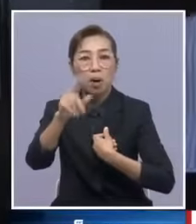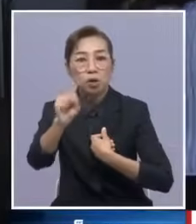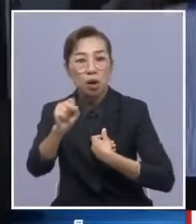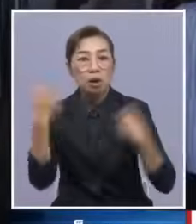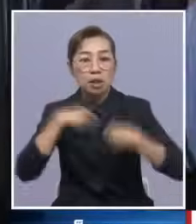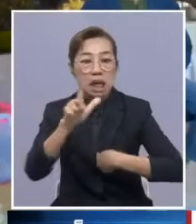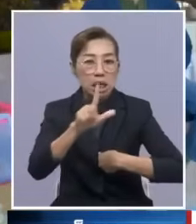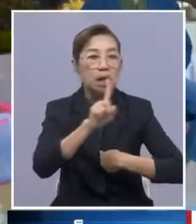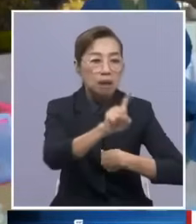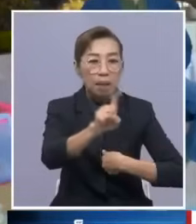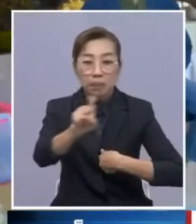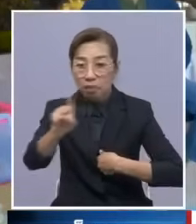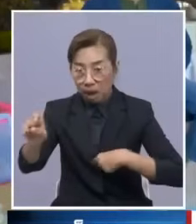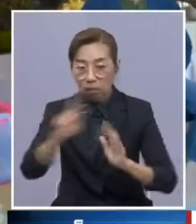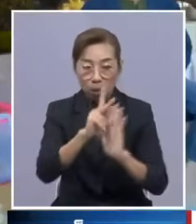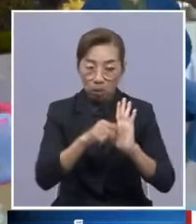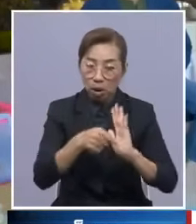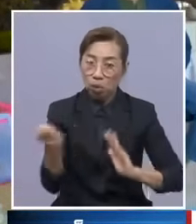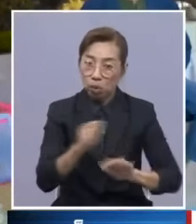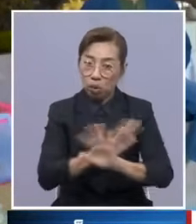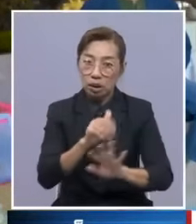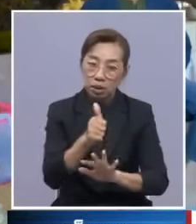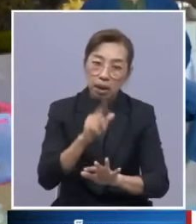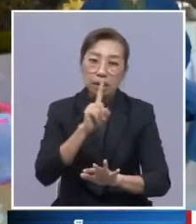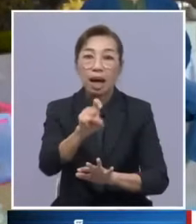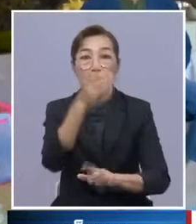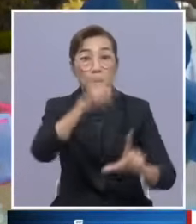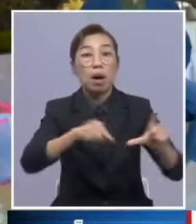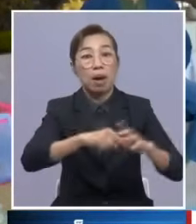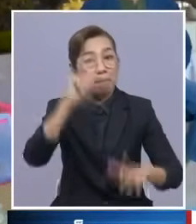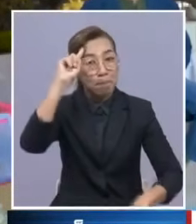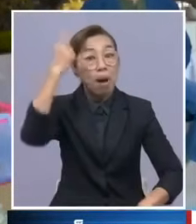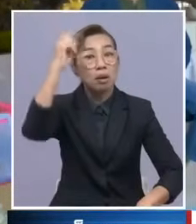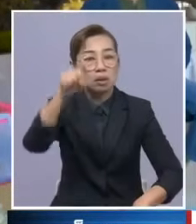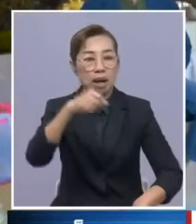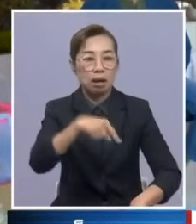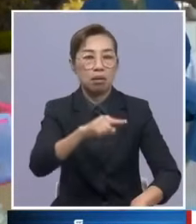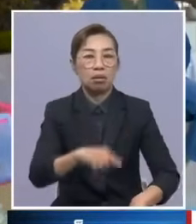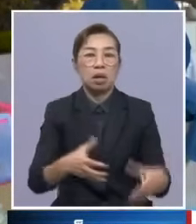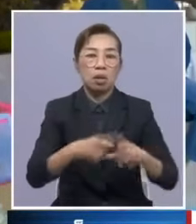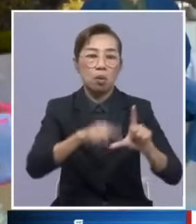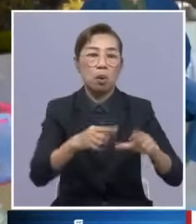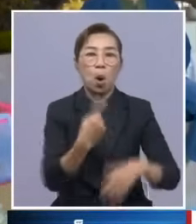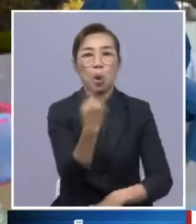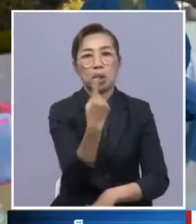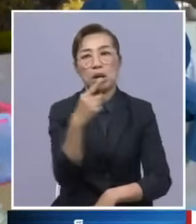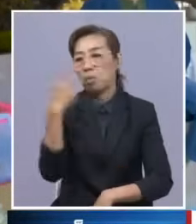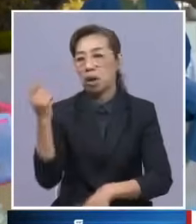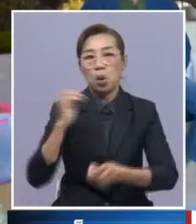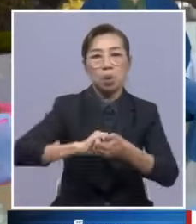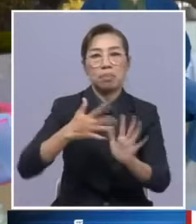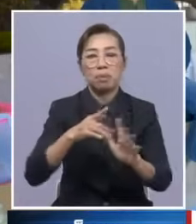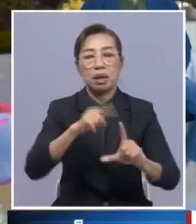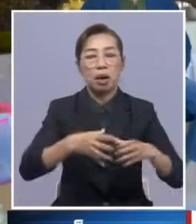ถามหลายฝ่ายคุณผู้ชมเพราะว่าเรื่องนี้ต้องบอกเลยนะว่าพรรคก้าวไกลเขาเป็นตัวตั้งตัวตีใช่ไหมแต่ถ้าเขาเดินคนเดียวเดินแบบโดดเดี่ยวเดียวดายเข